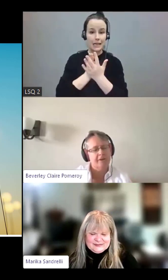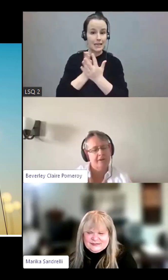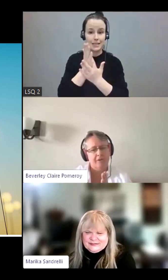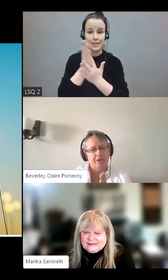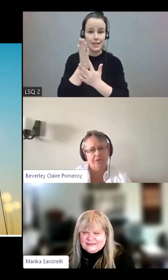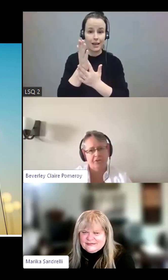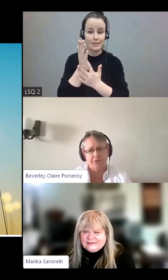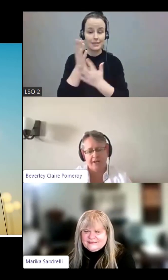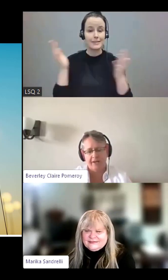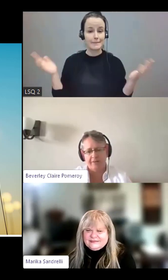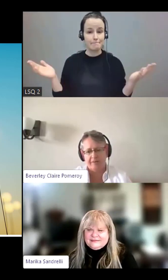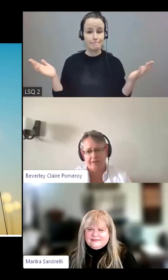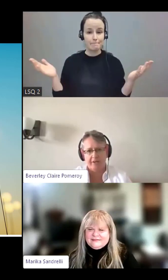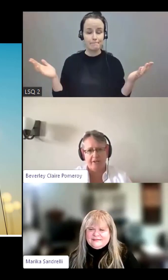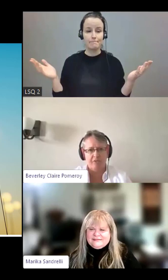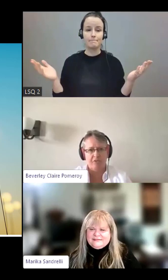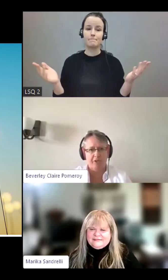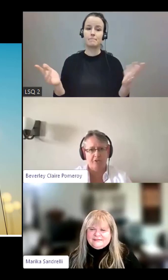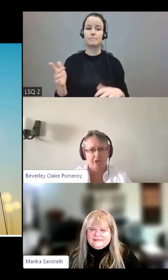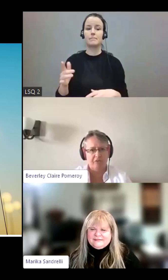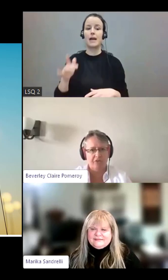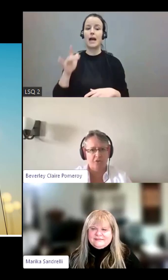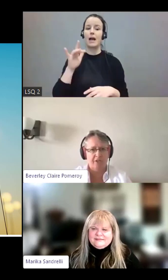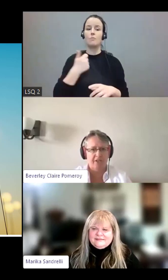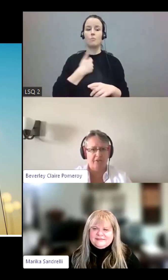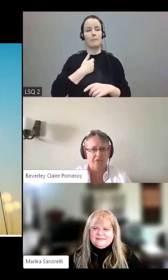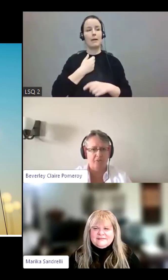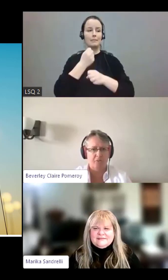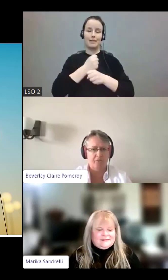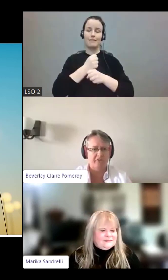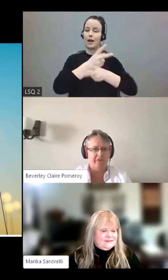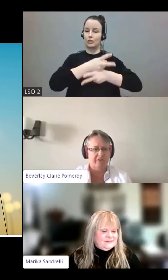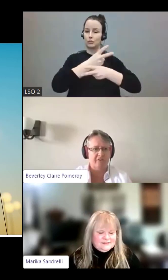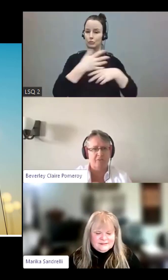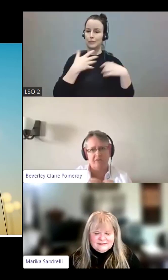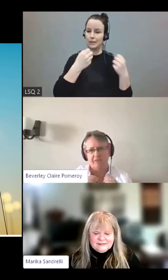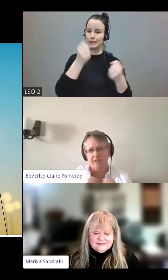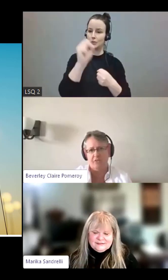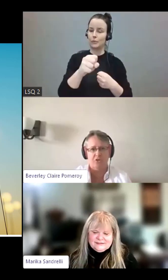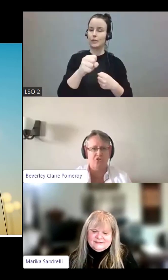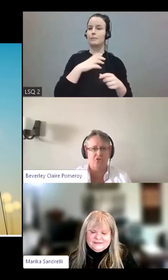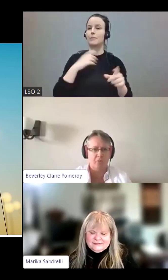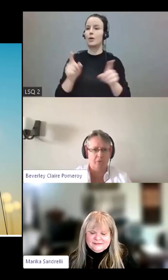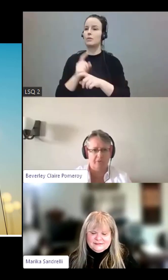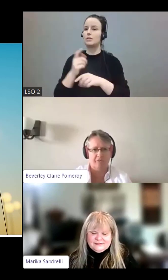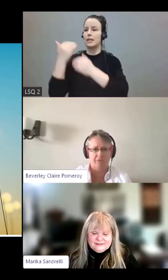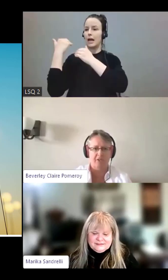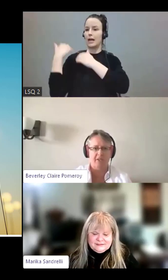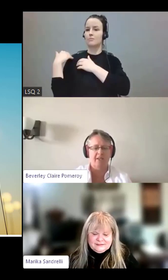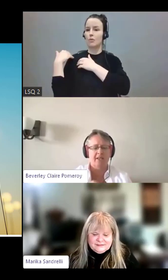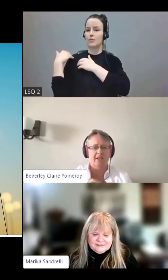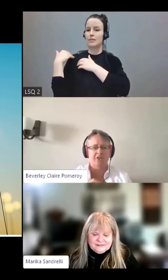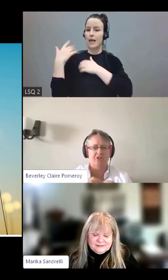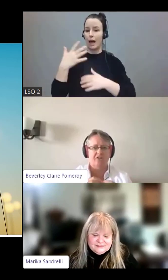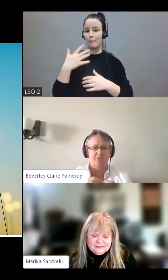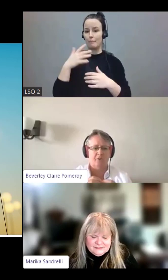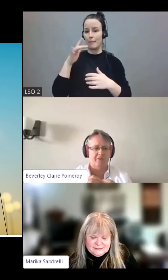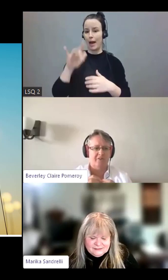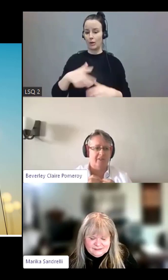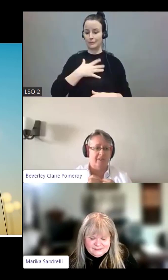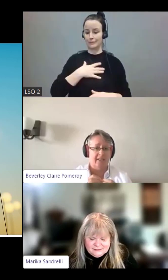pour personne responsable de ma fille. La résilience était comme des ongles